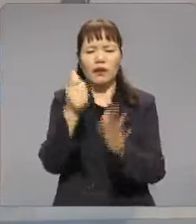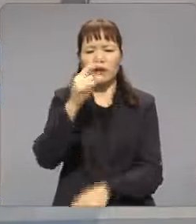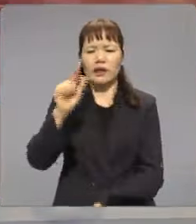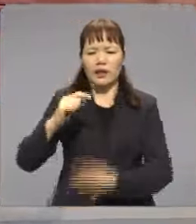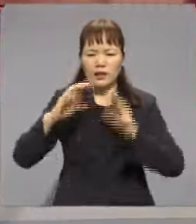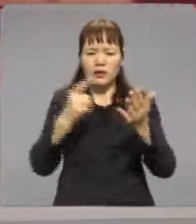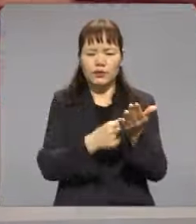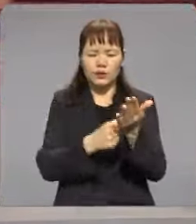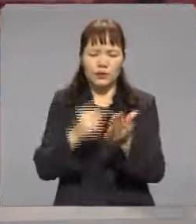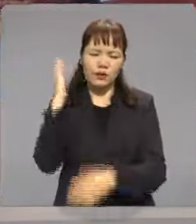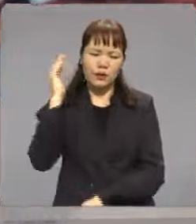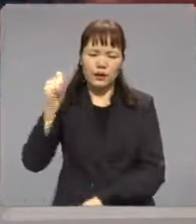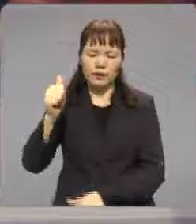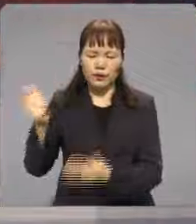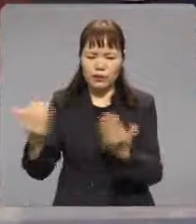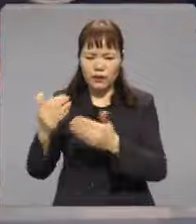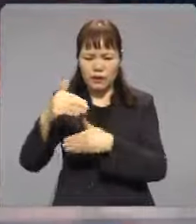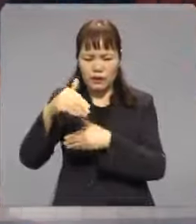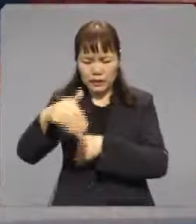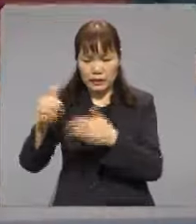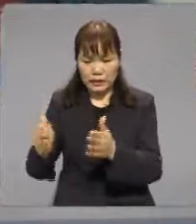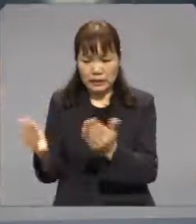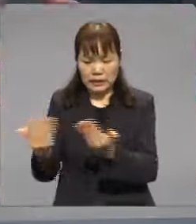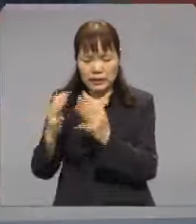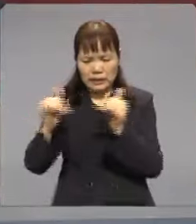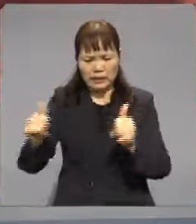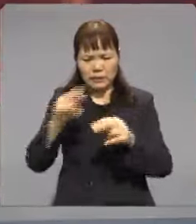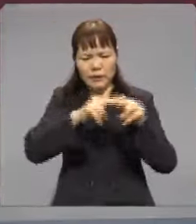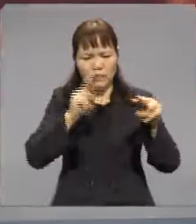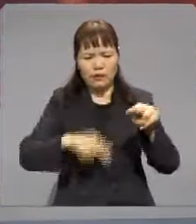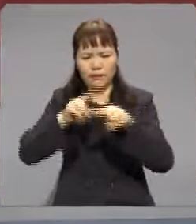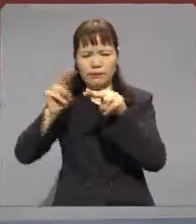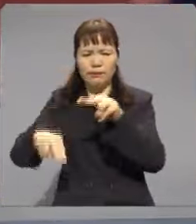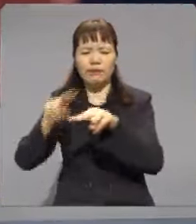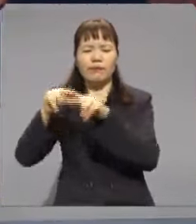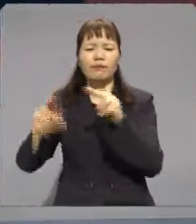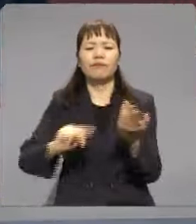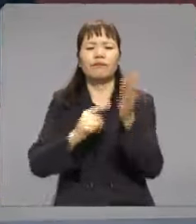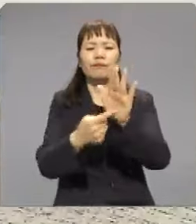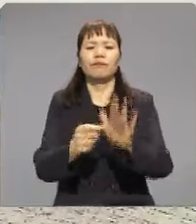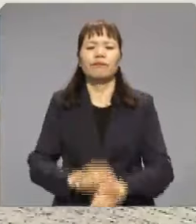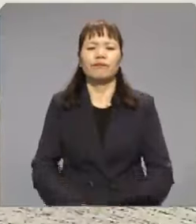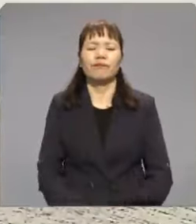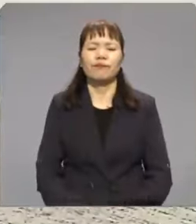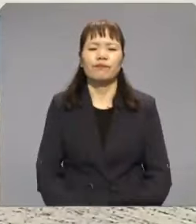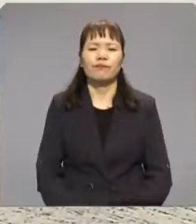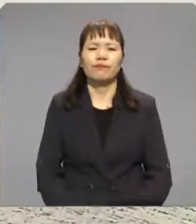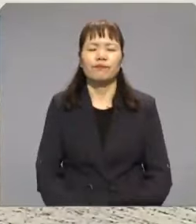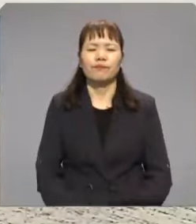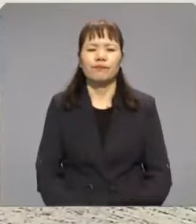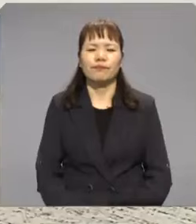국무총리와 대통령실 참모진들이 무더기로 사의를 표했습니다. 김용재 기자입니다.